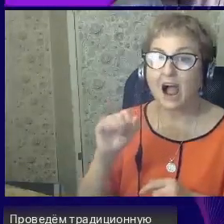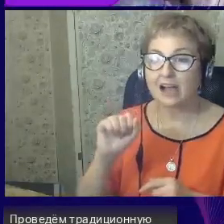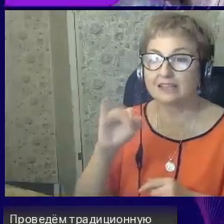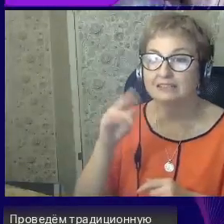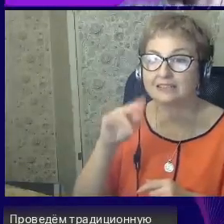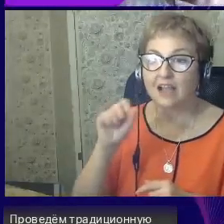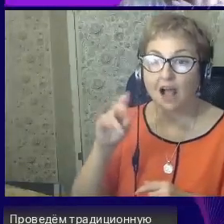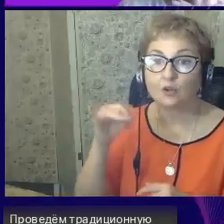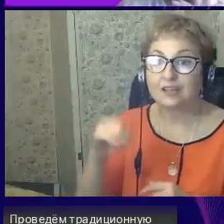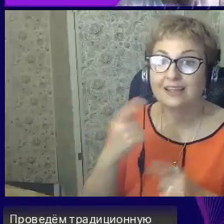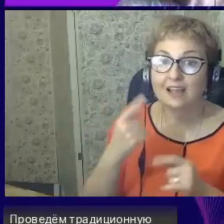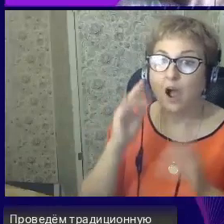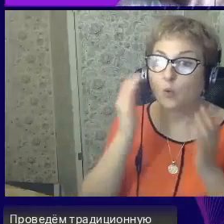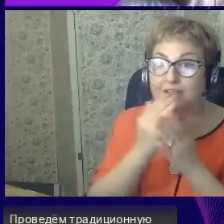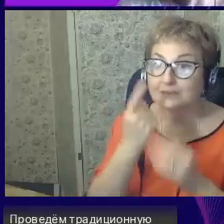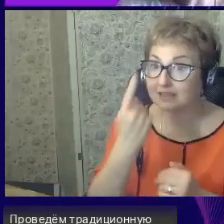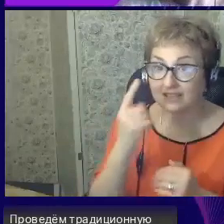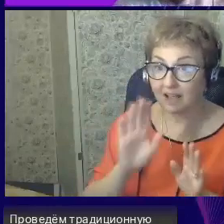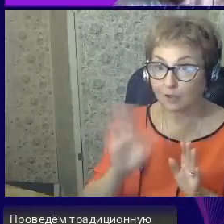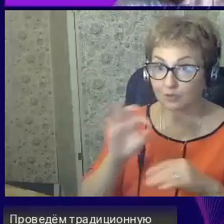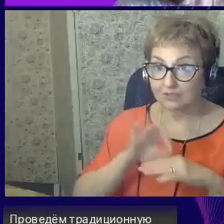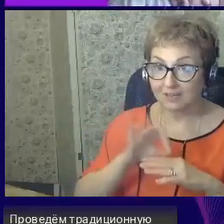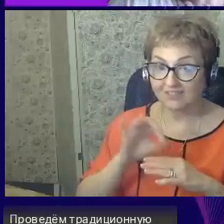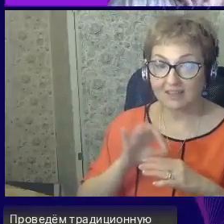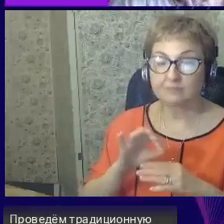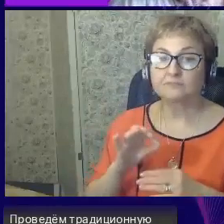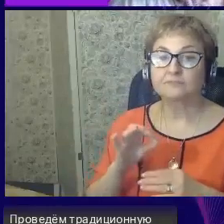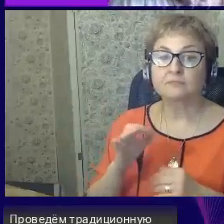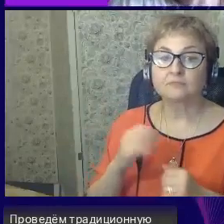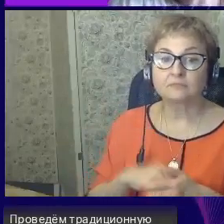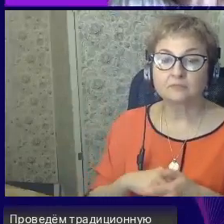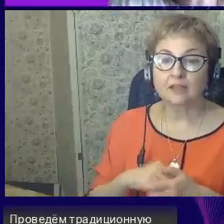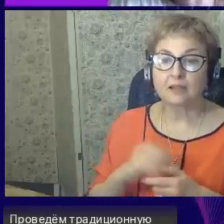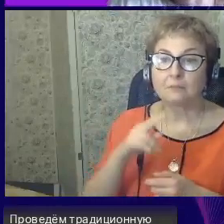вот. Аутизм – это не одно такое заболевание,